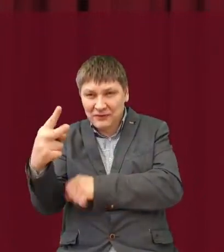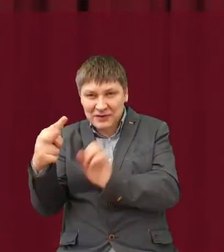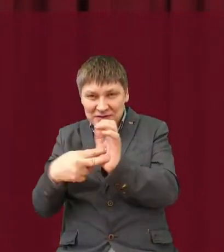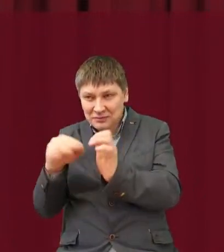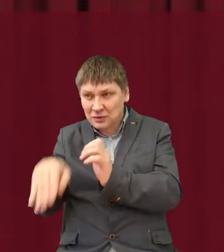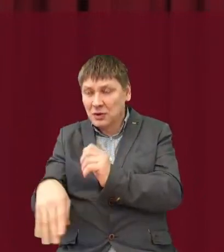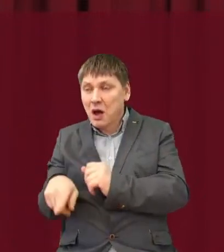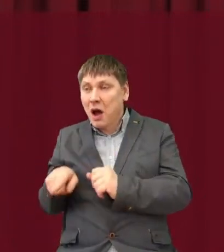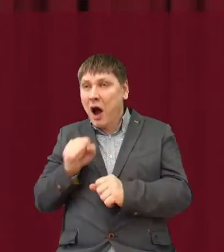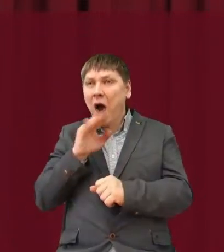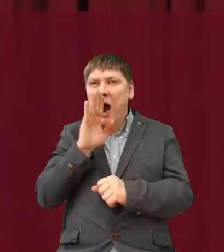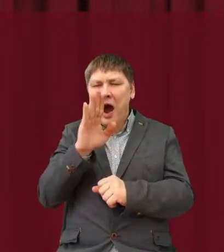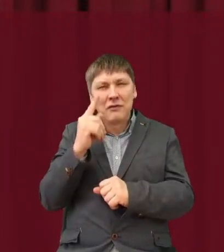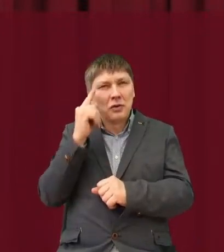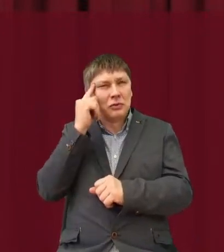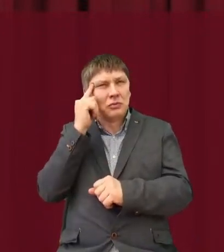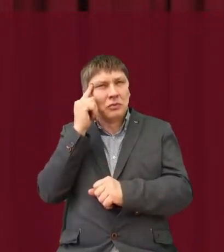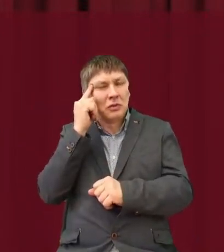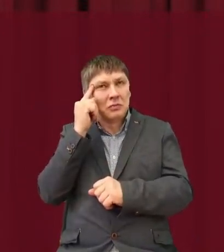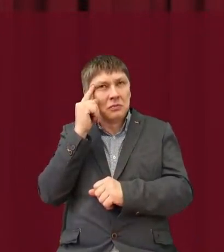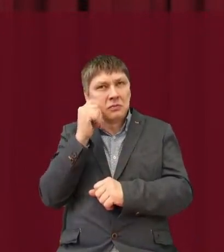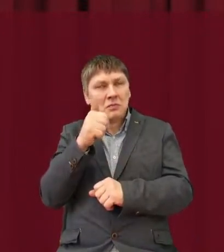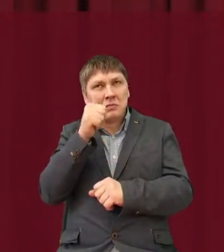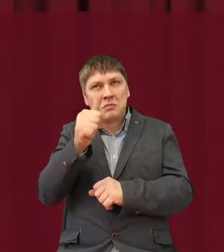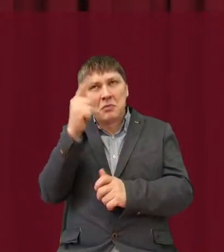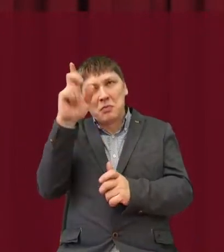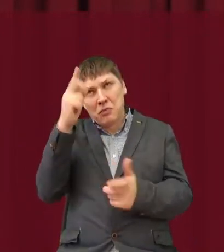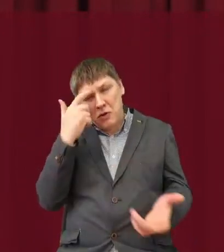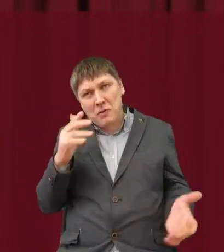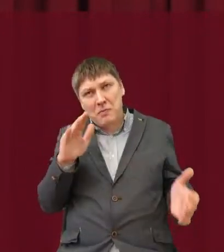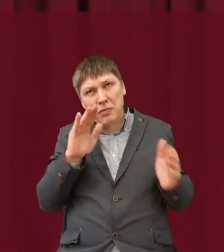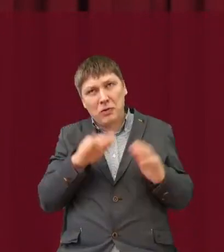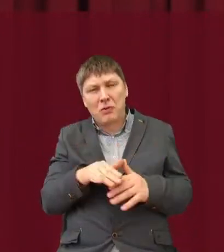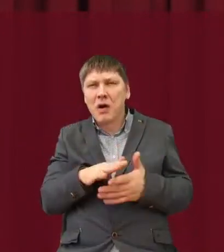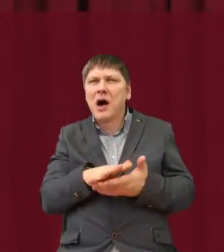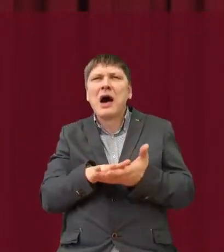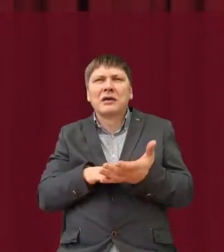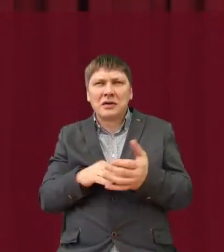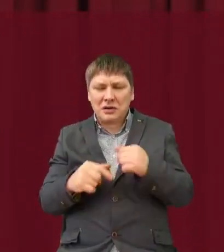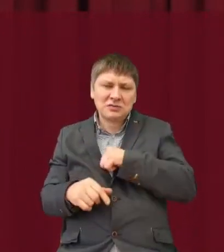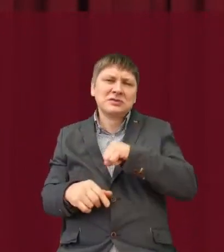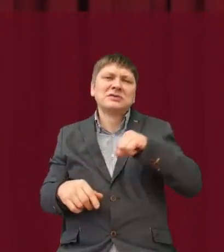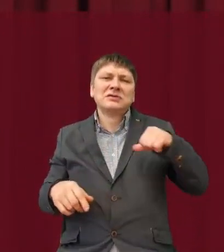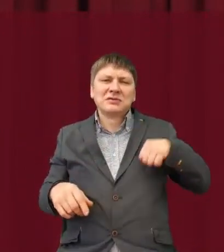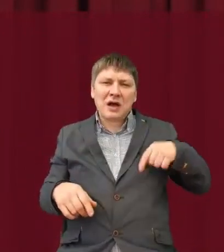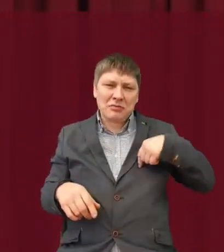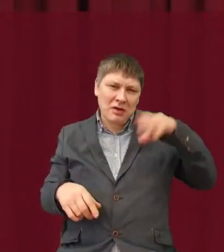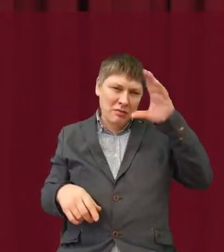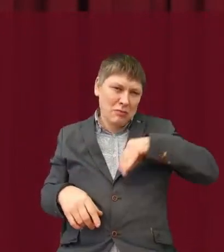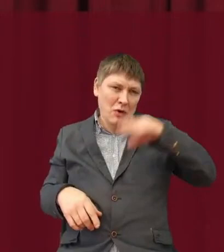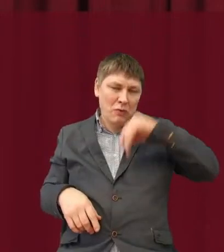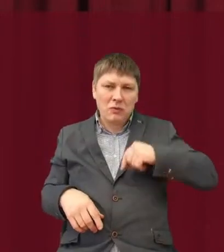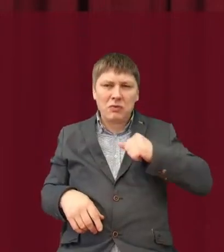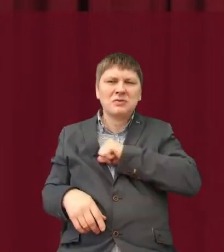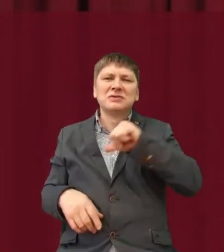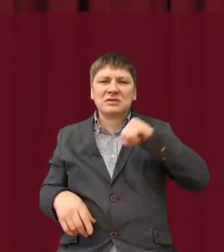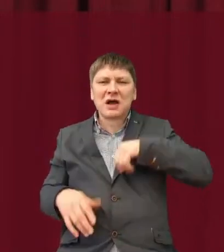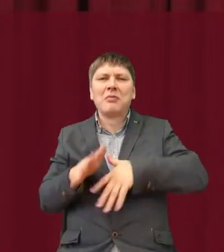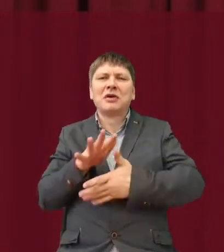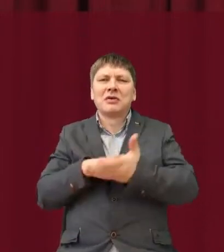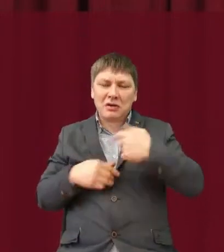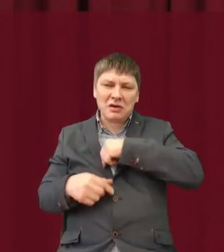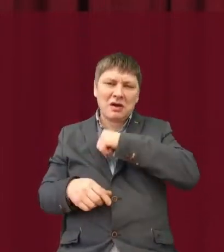а он решил что Здорово Бог благословляет А уж дальше и сам разберусь А дальше я знаю как